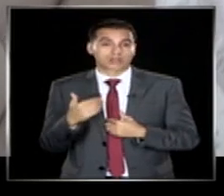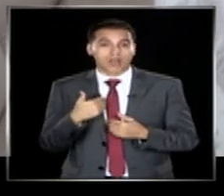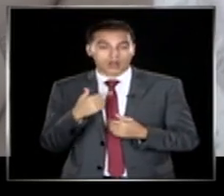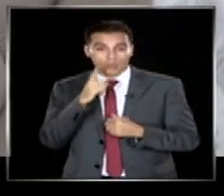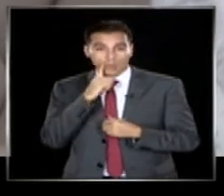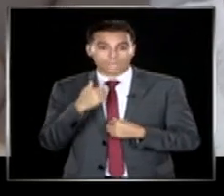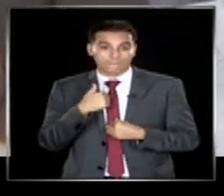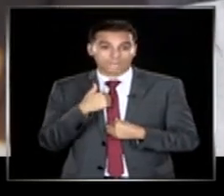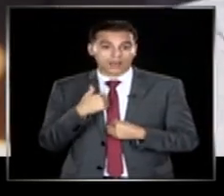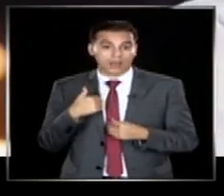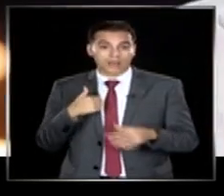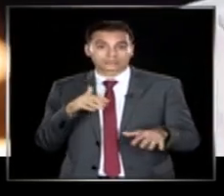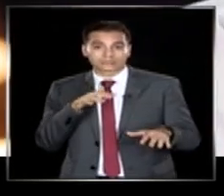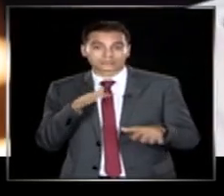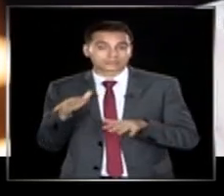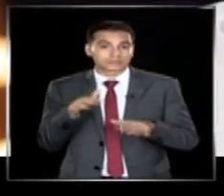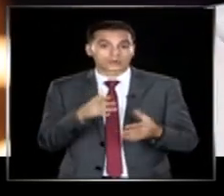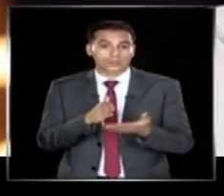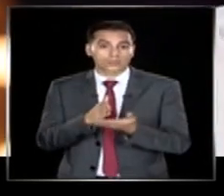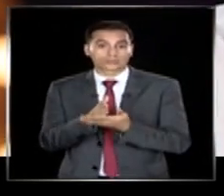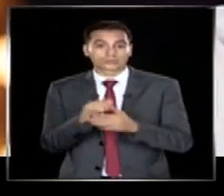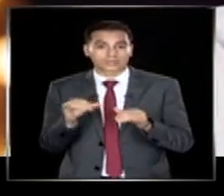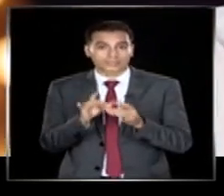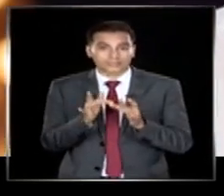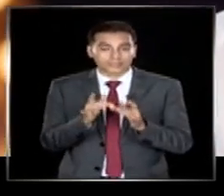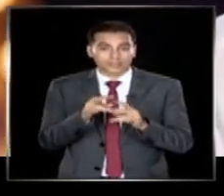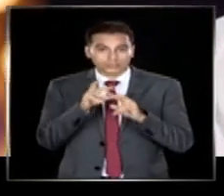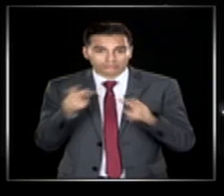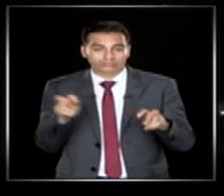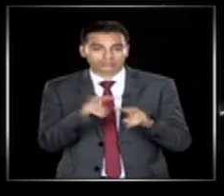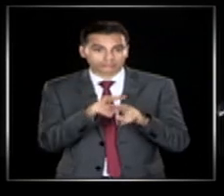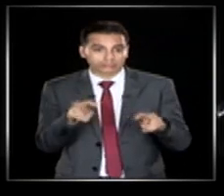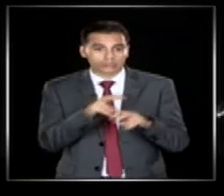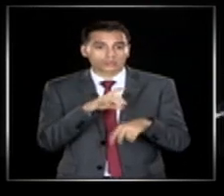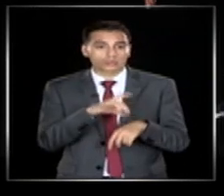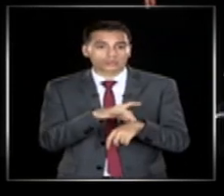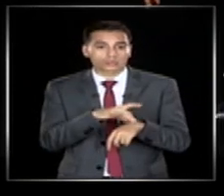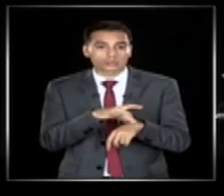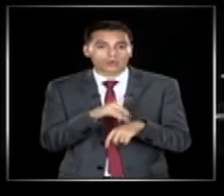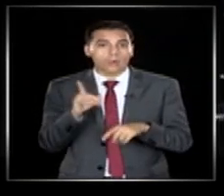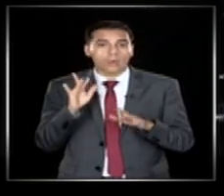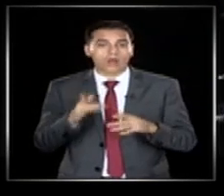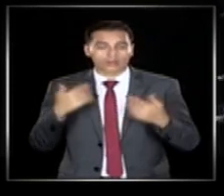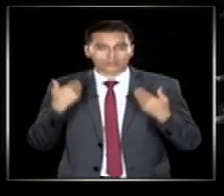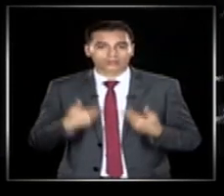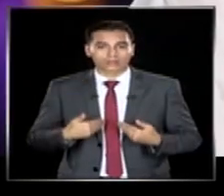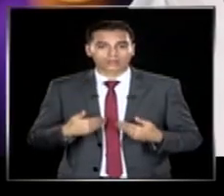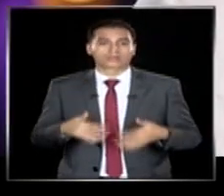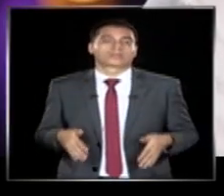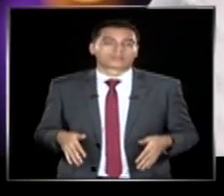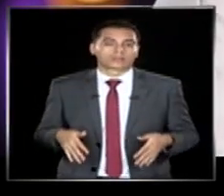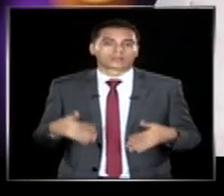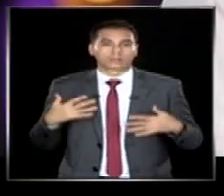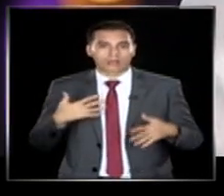فأنا ابتديت كأم أنا اللي أجاهد وأنا اللي أدخل على الإنترنت أشوف ممكن أعمل إيه. أنطون ما كانش بيقف، كان كل جسمه مرتخي،